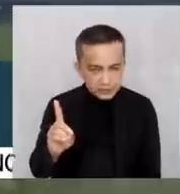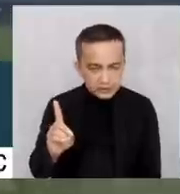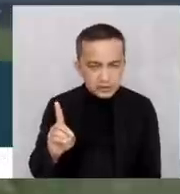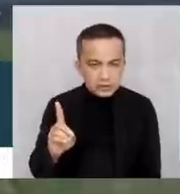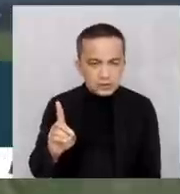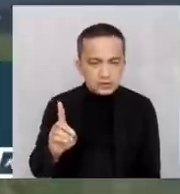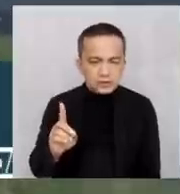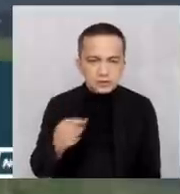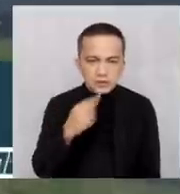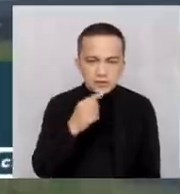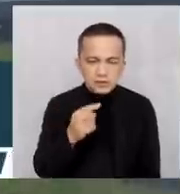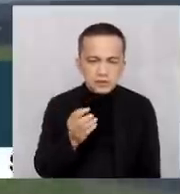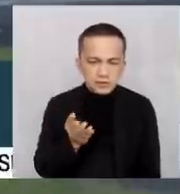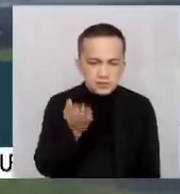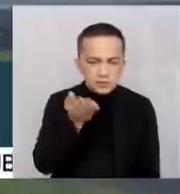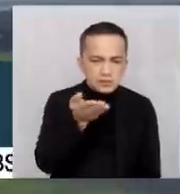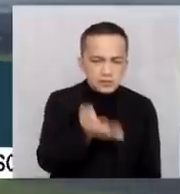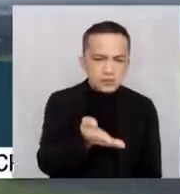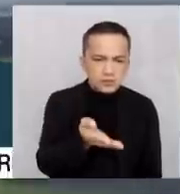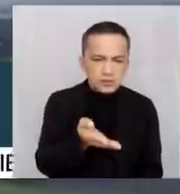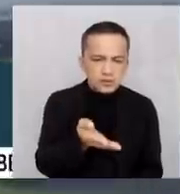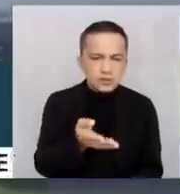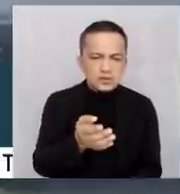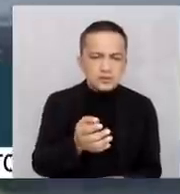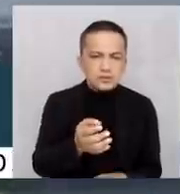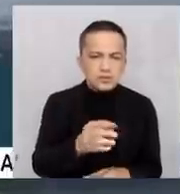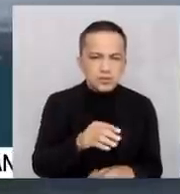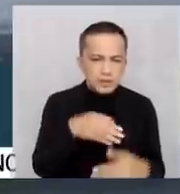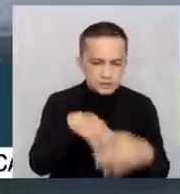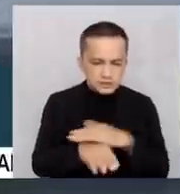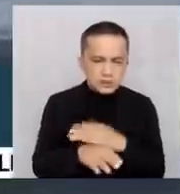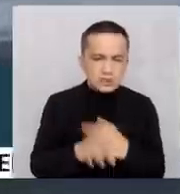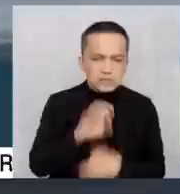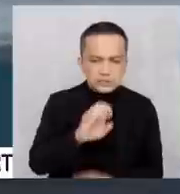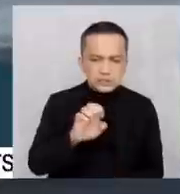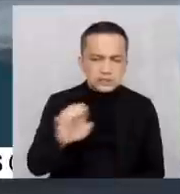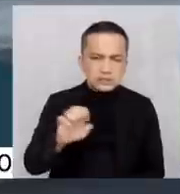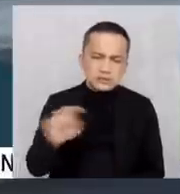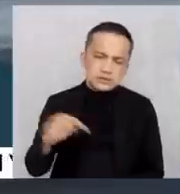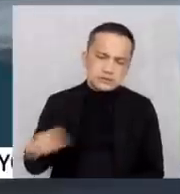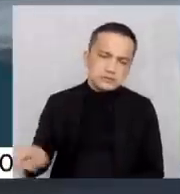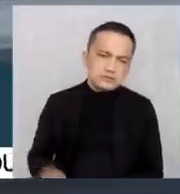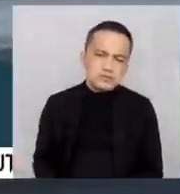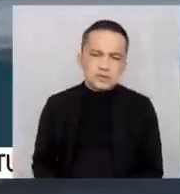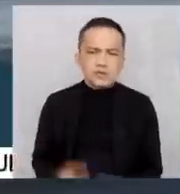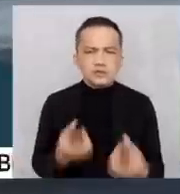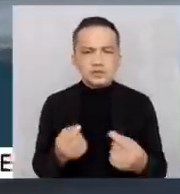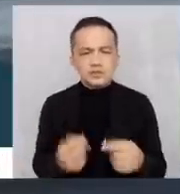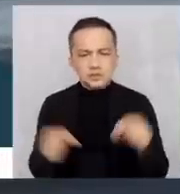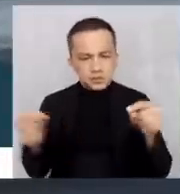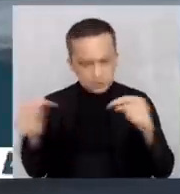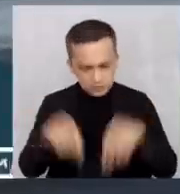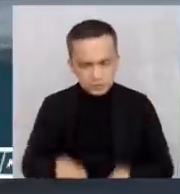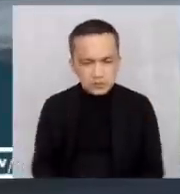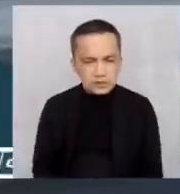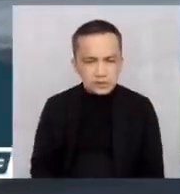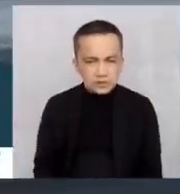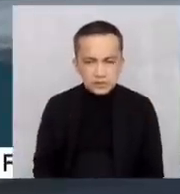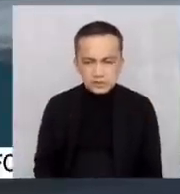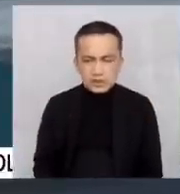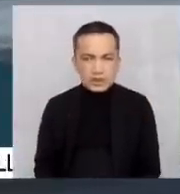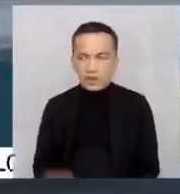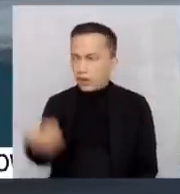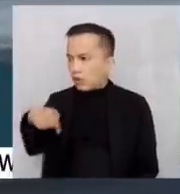na nakadaon din sa ating exclusive economic zone. So, ano yung ginagawa nila dito? Miss, pinapanood na lang ba natin?